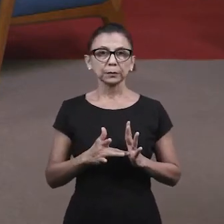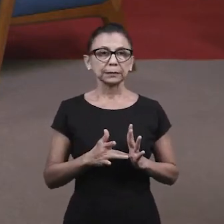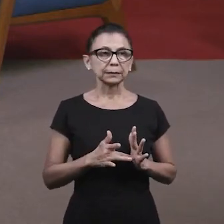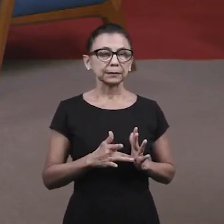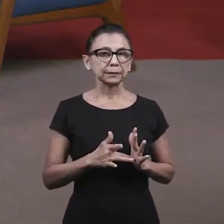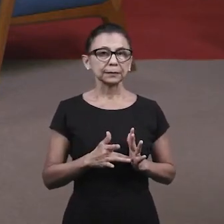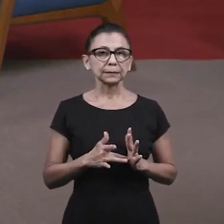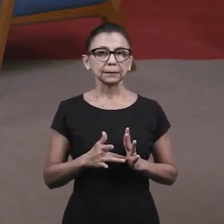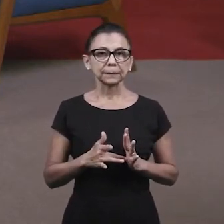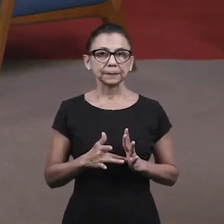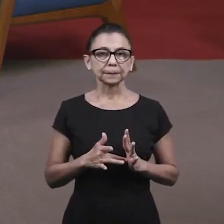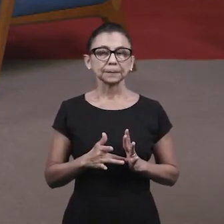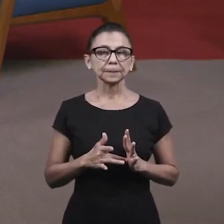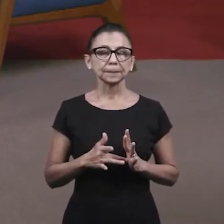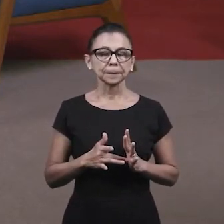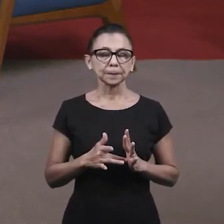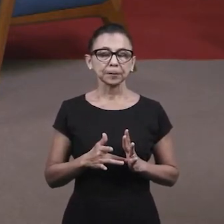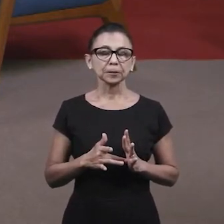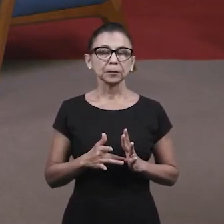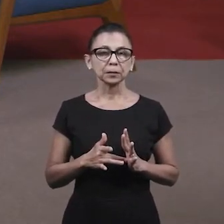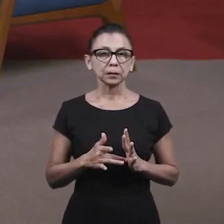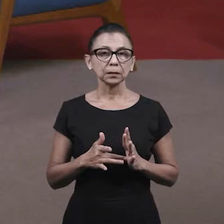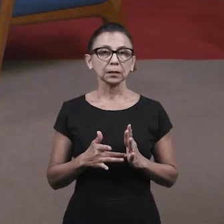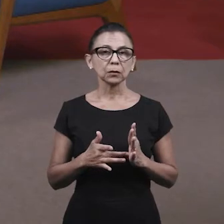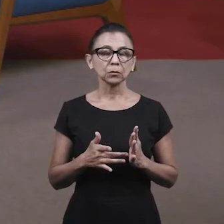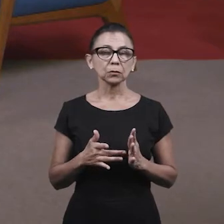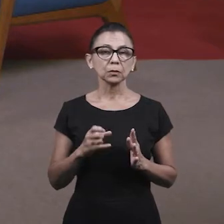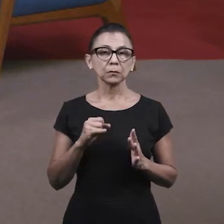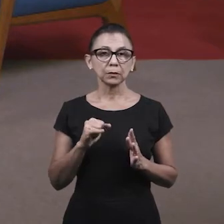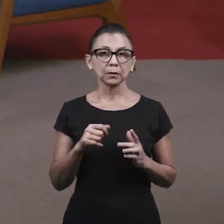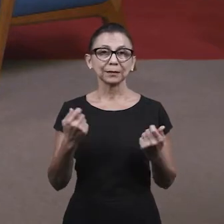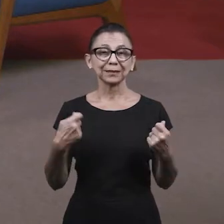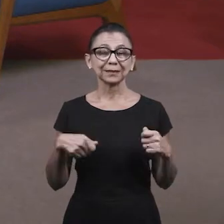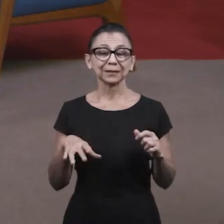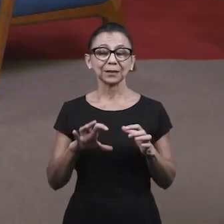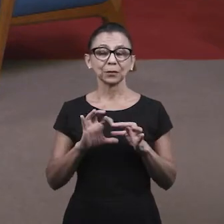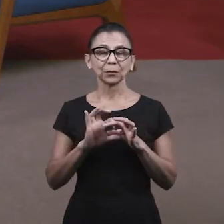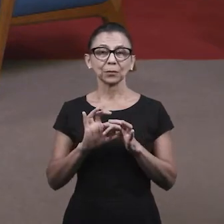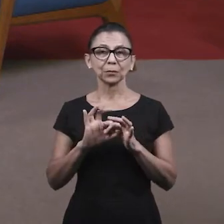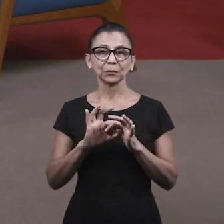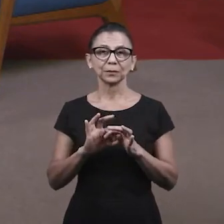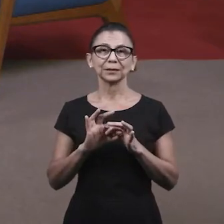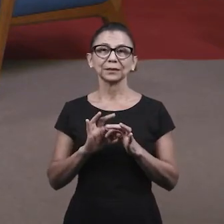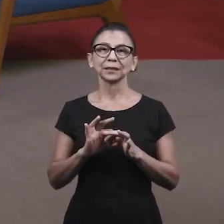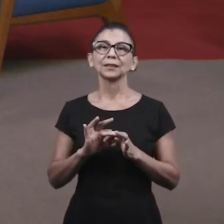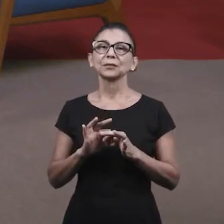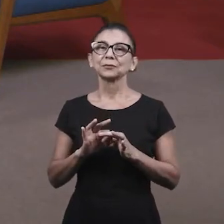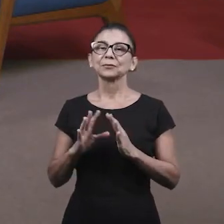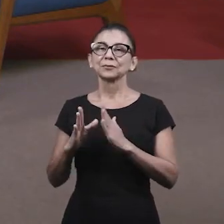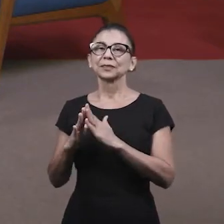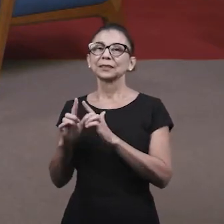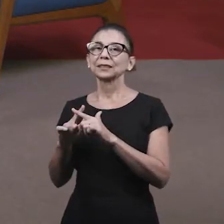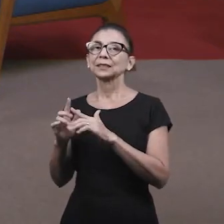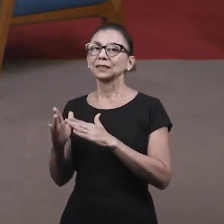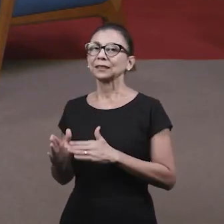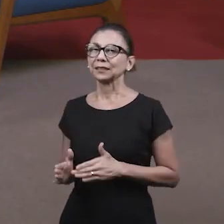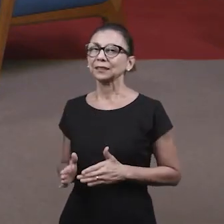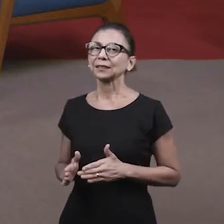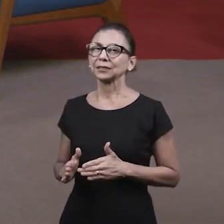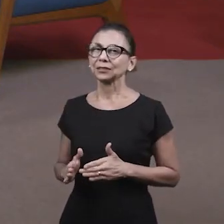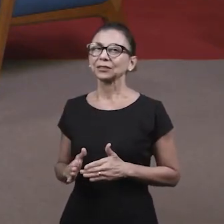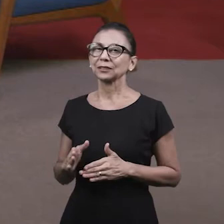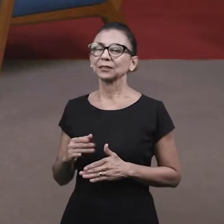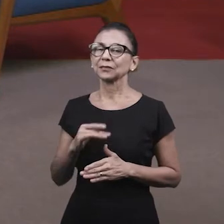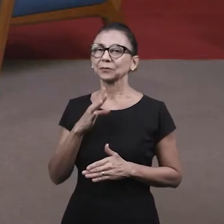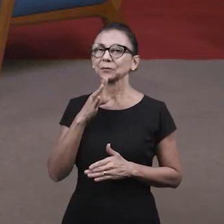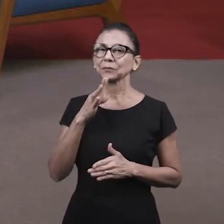pain, dans le corps où Jésus se révèle. Si vous prenez l'expérience de Marie, a été un nom. L'expérience personnelle